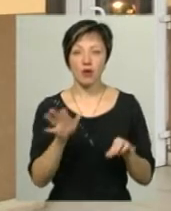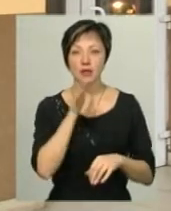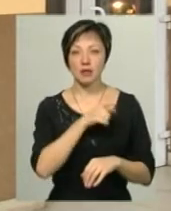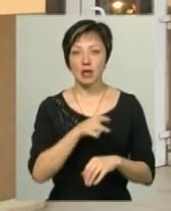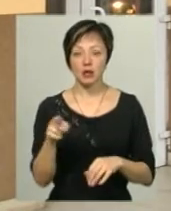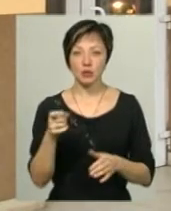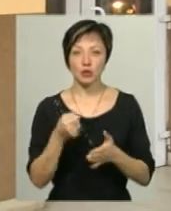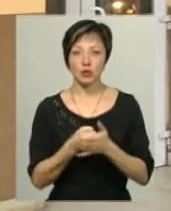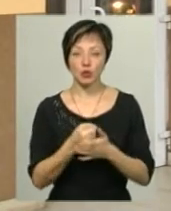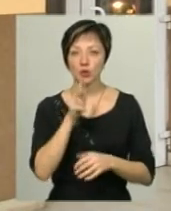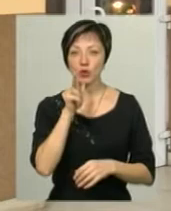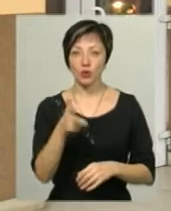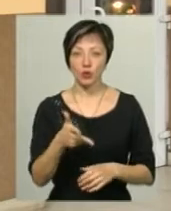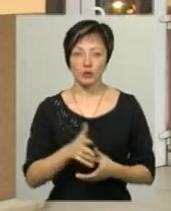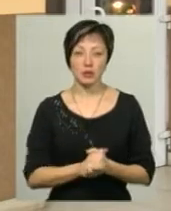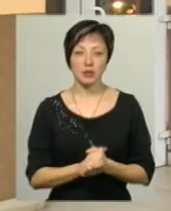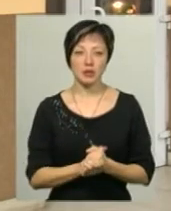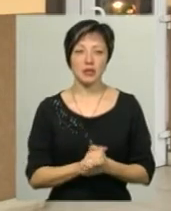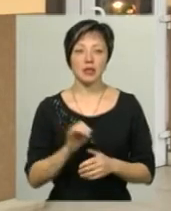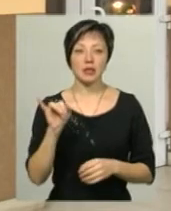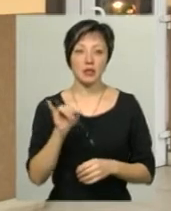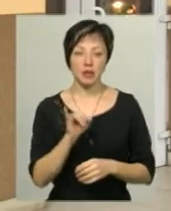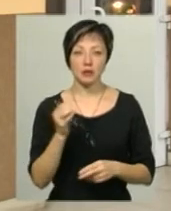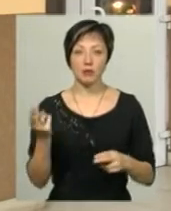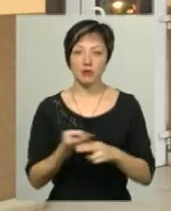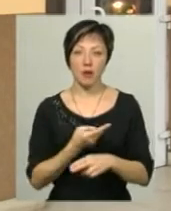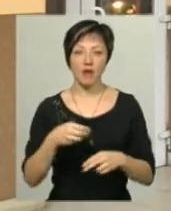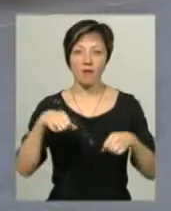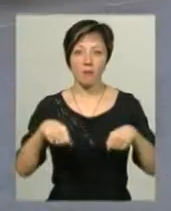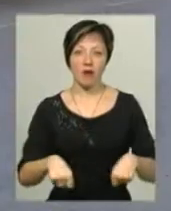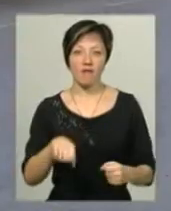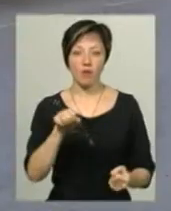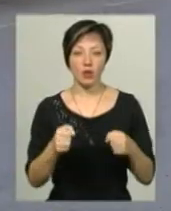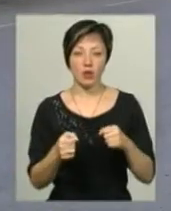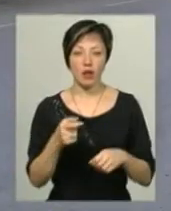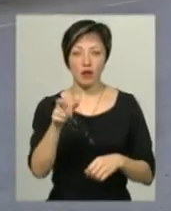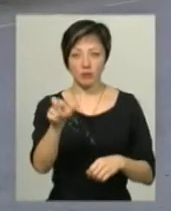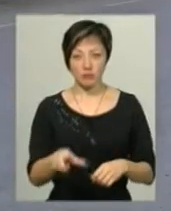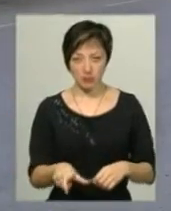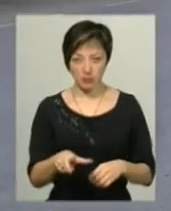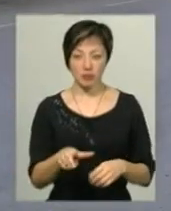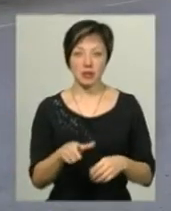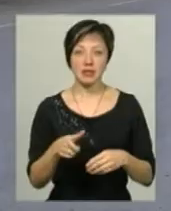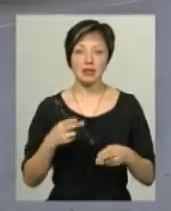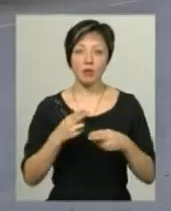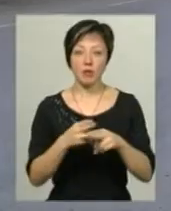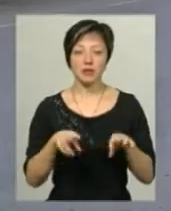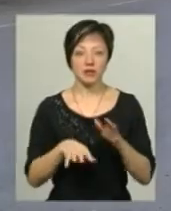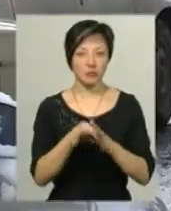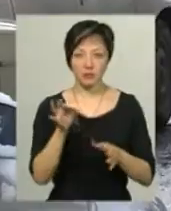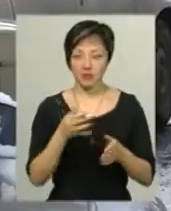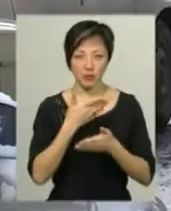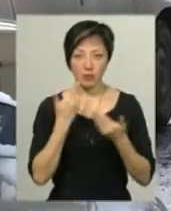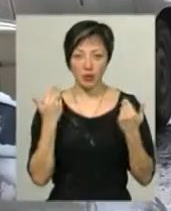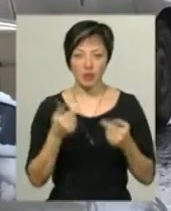терміном до 3 років і з позбавленням водійських прав. Водію після скоєння ДТП запобіжний захід не обрали.